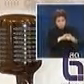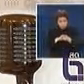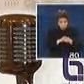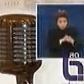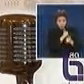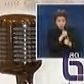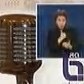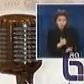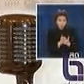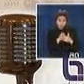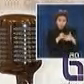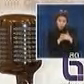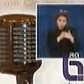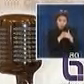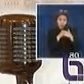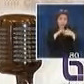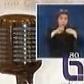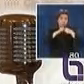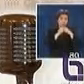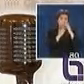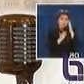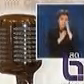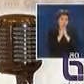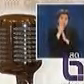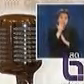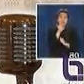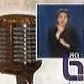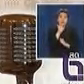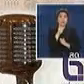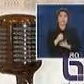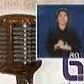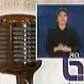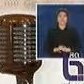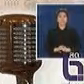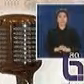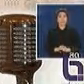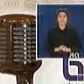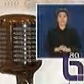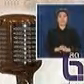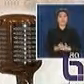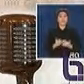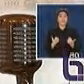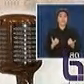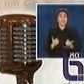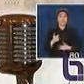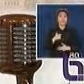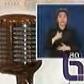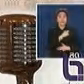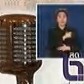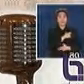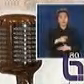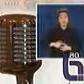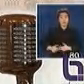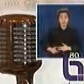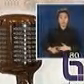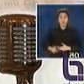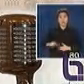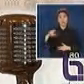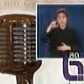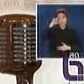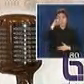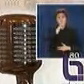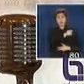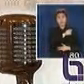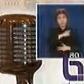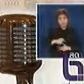ที่จะฝ่าฟันวิกฤตของประเทศได้อีกครั้งหนึ่งค่ะด้วยพระบารมีขององค์พระบาทสมเด็จพระเจ้า